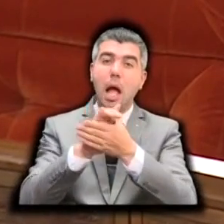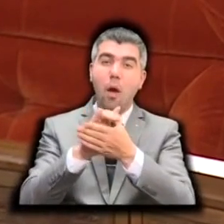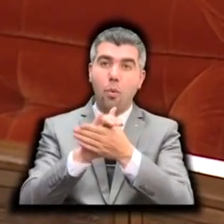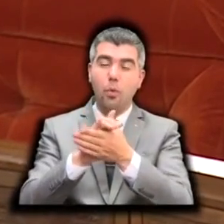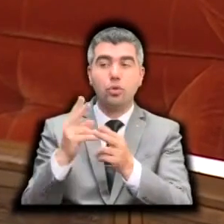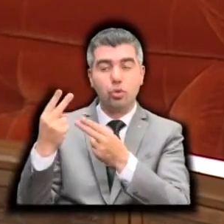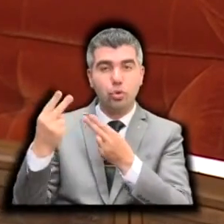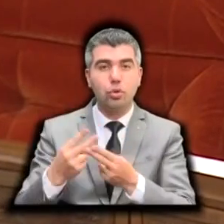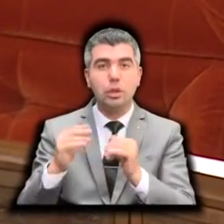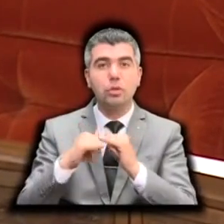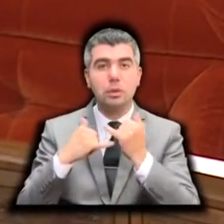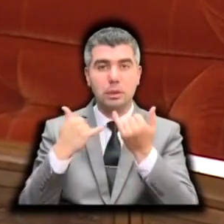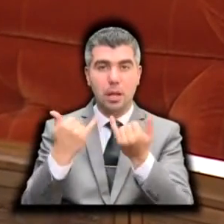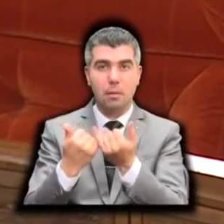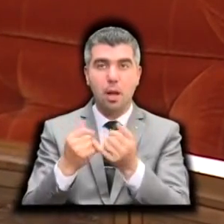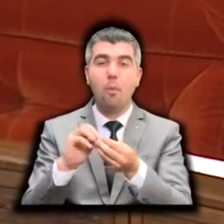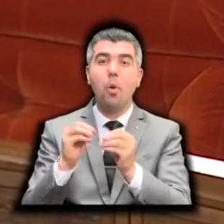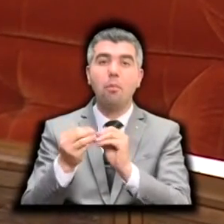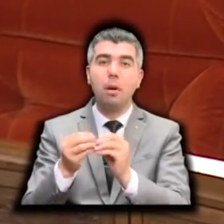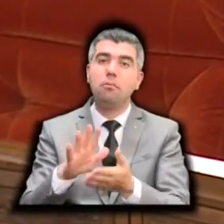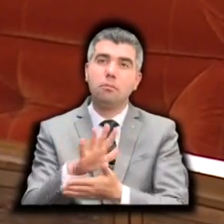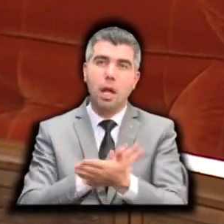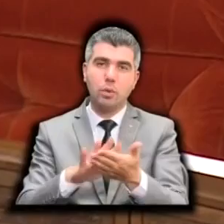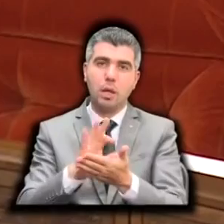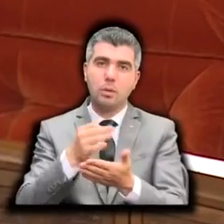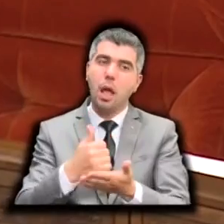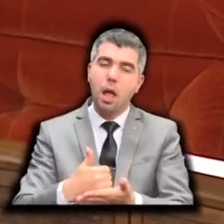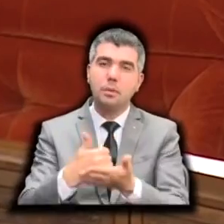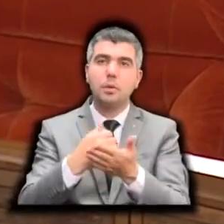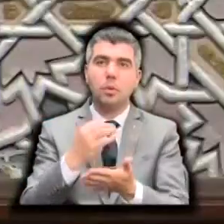عندكم اللجنه، راه مشكل كبير غنعانيو منه، وما يمكنش يبقى الفقر.